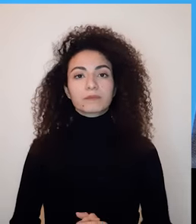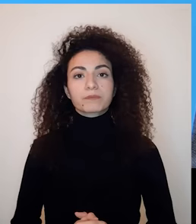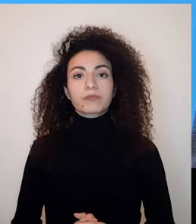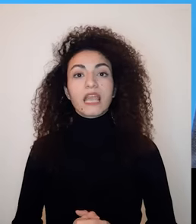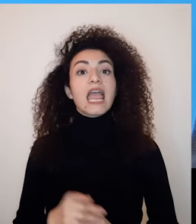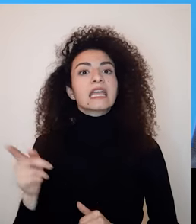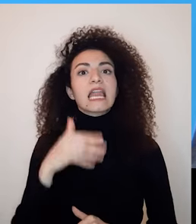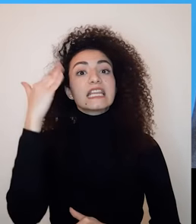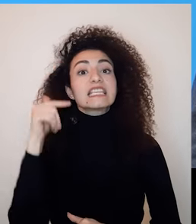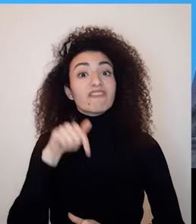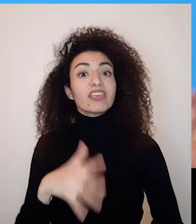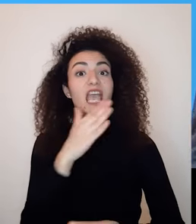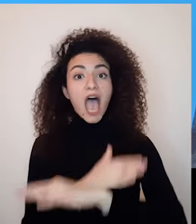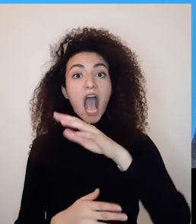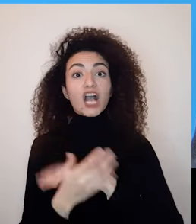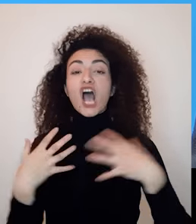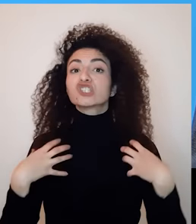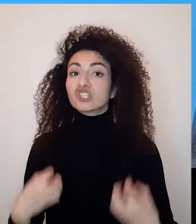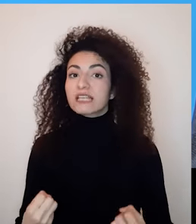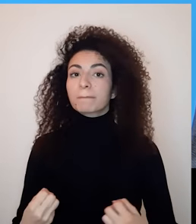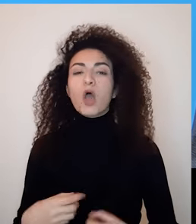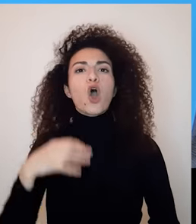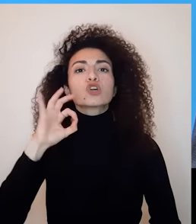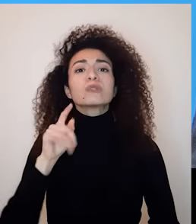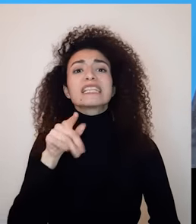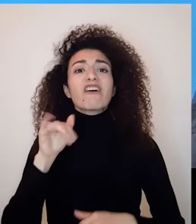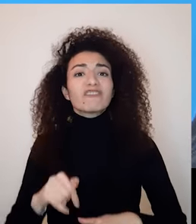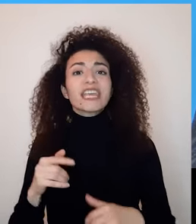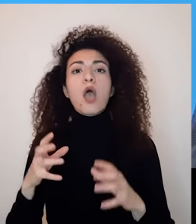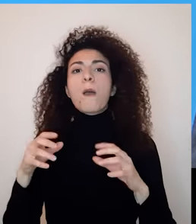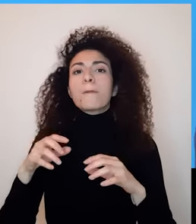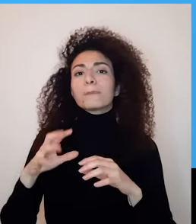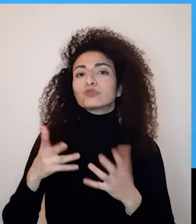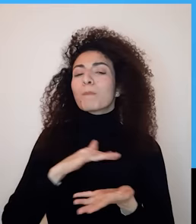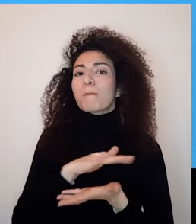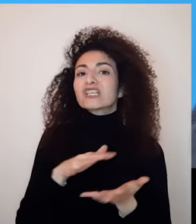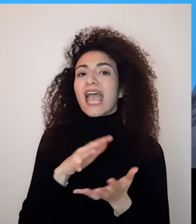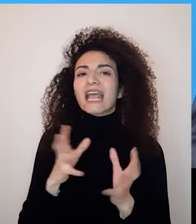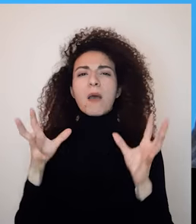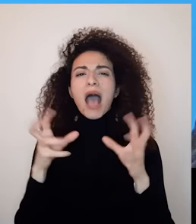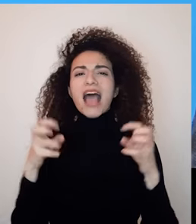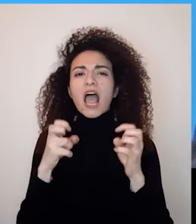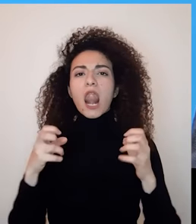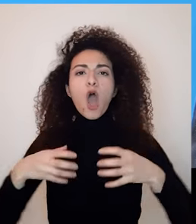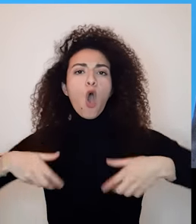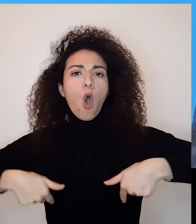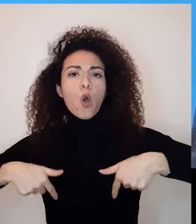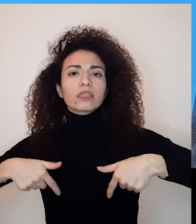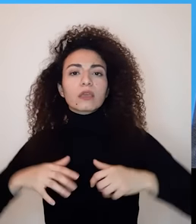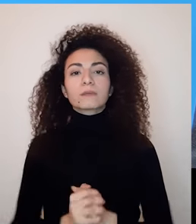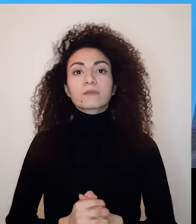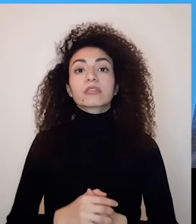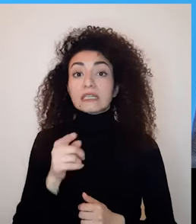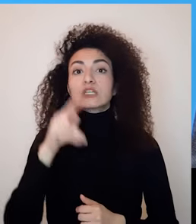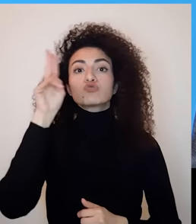النسائي. بطلب من كل امرأة ذات إعاقة جسدية، بالأخص يلي عندهم مشكلة بعضلات الحوض أو عدم القدرة